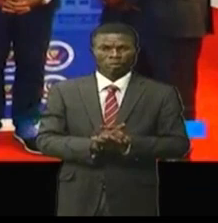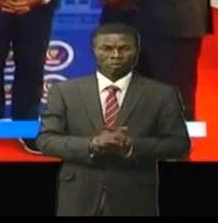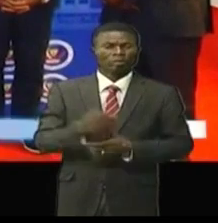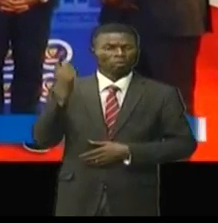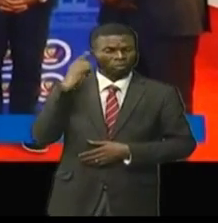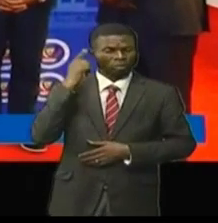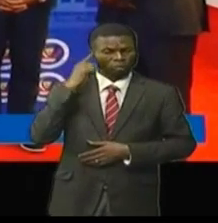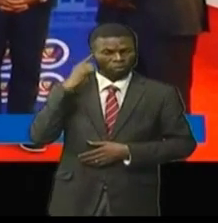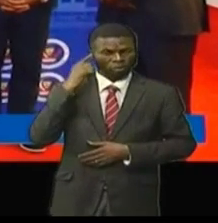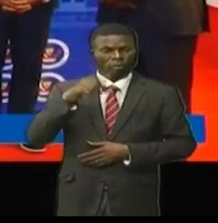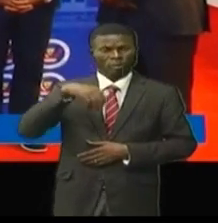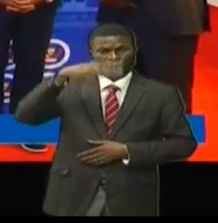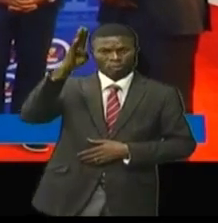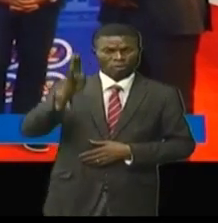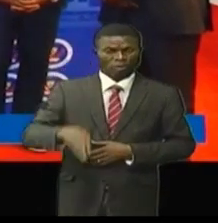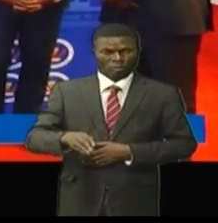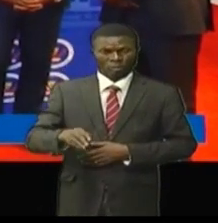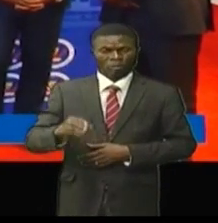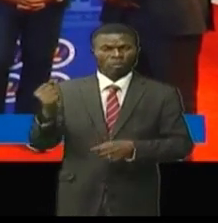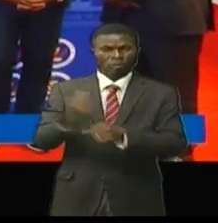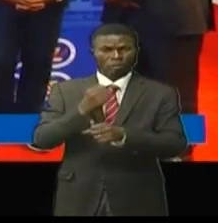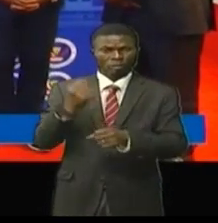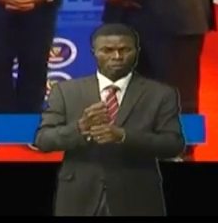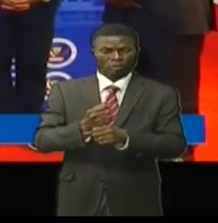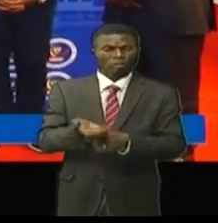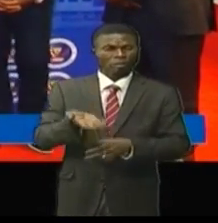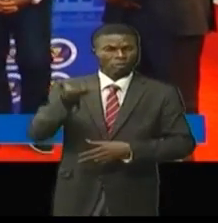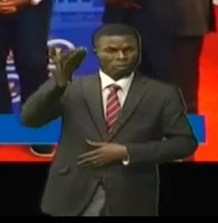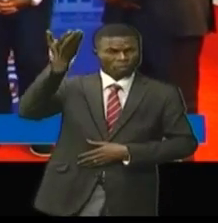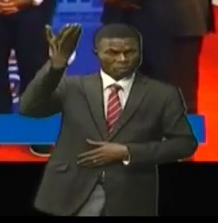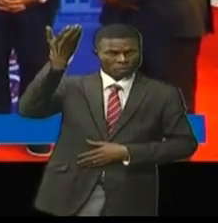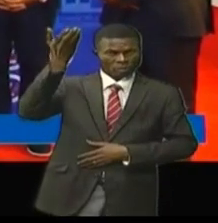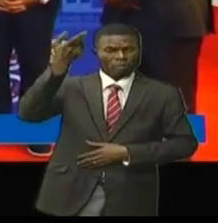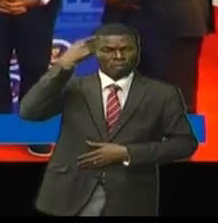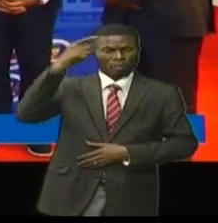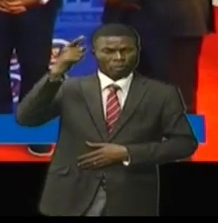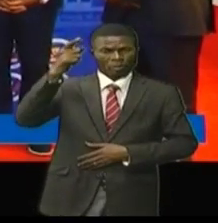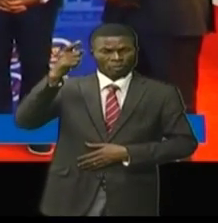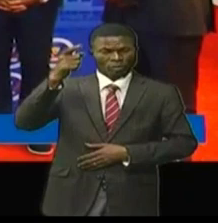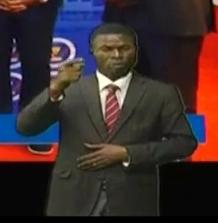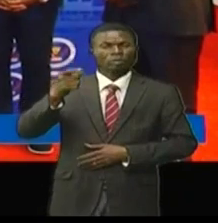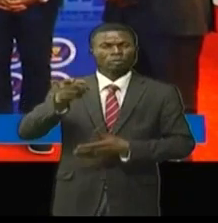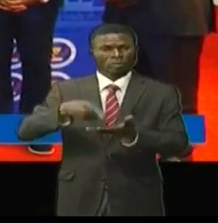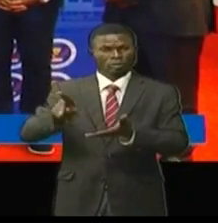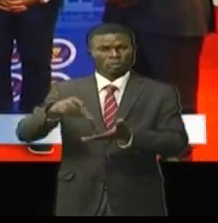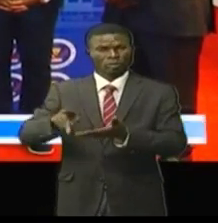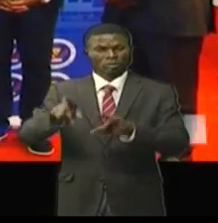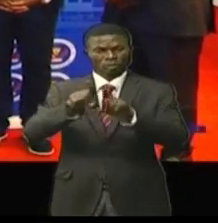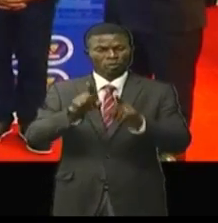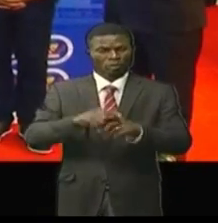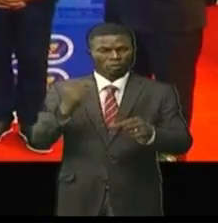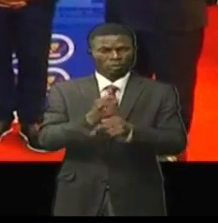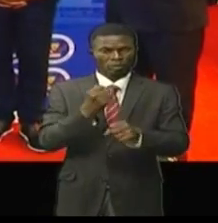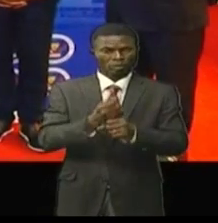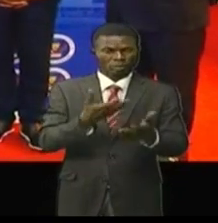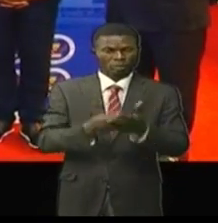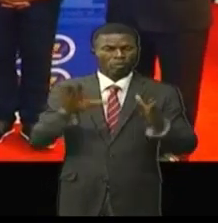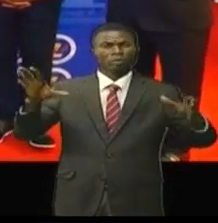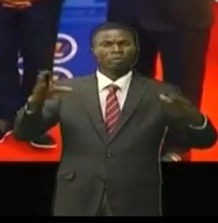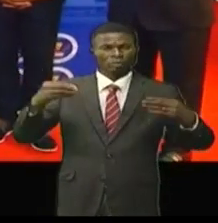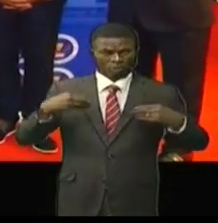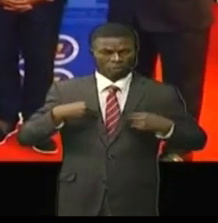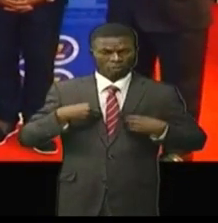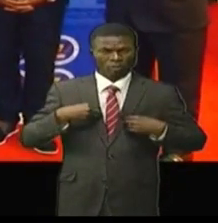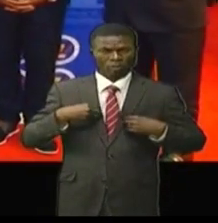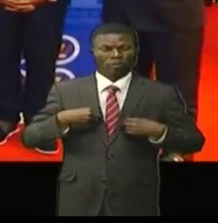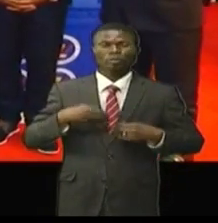que le pourcentage sur les investissements est un peu élevé par rapport à la rémunération et au fonctionnement. J'accepte toutes